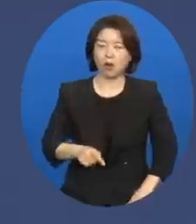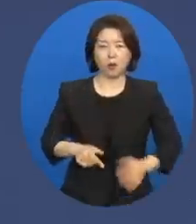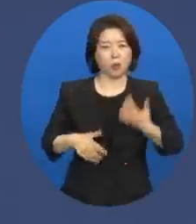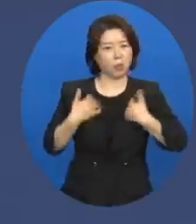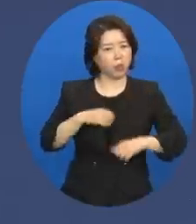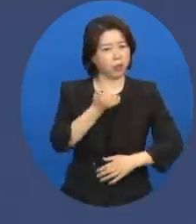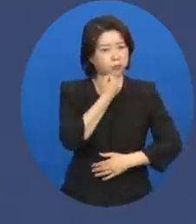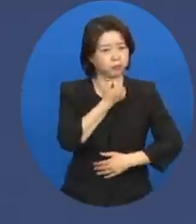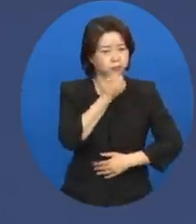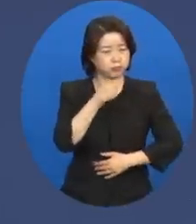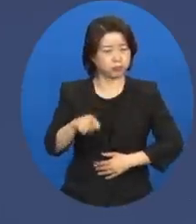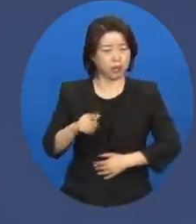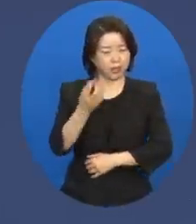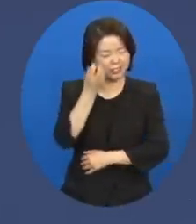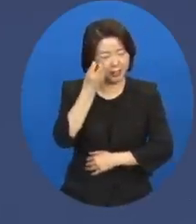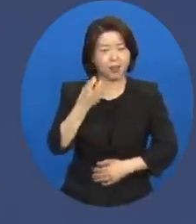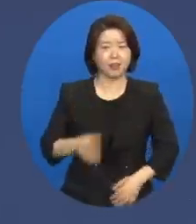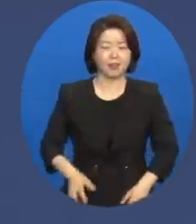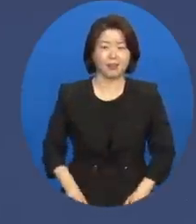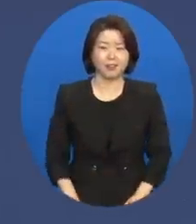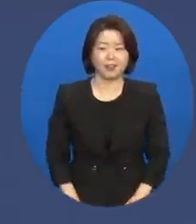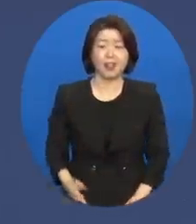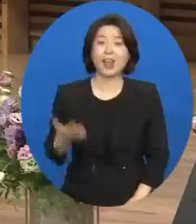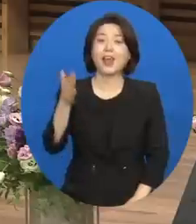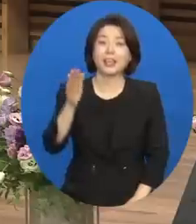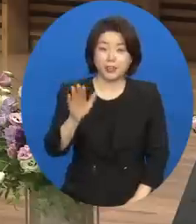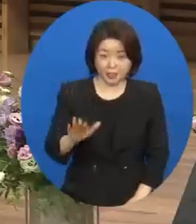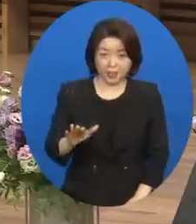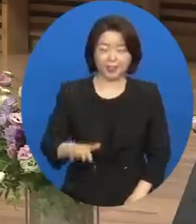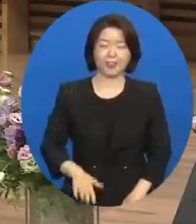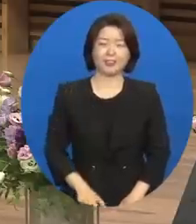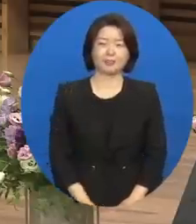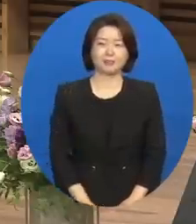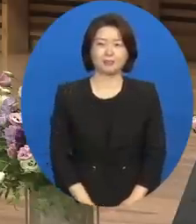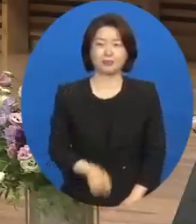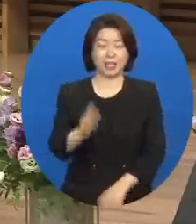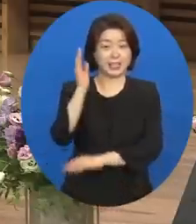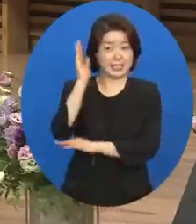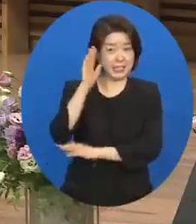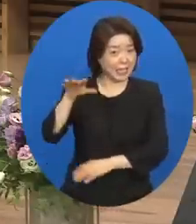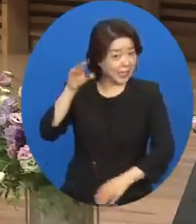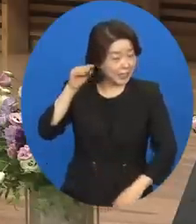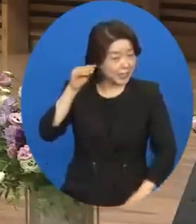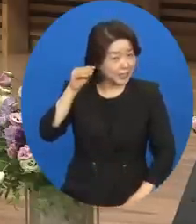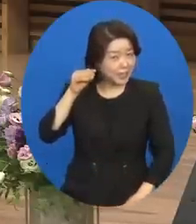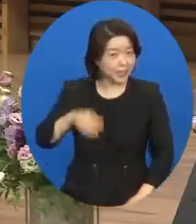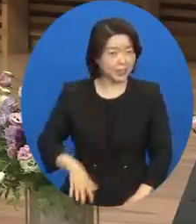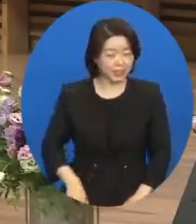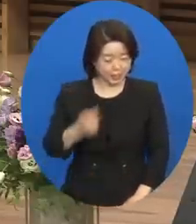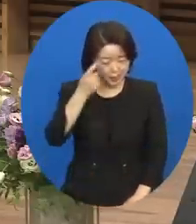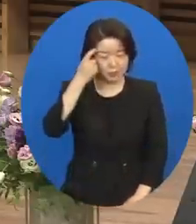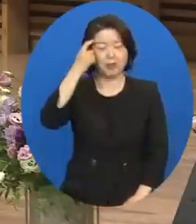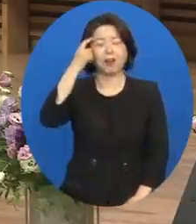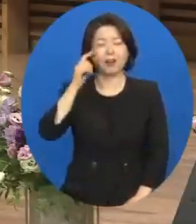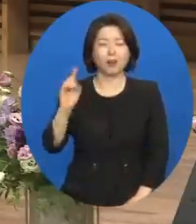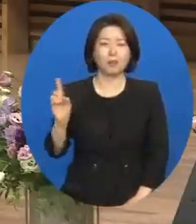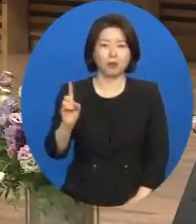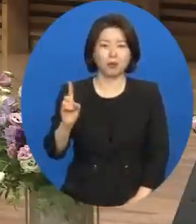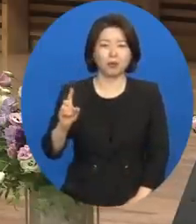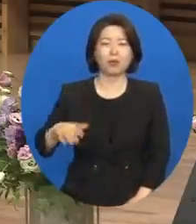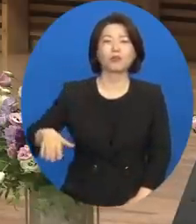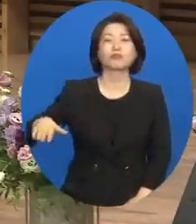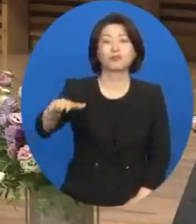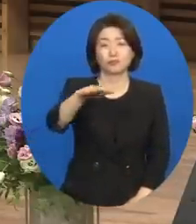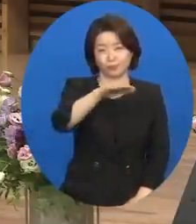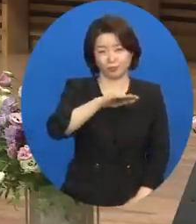재미있고도 아이러니한 일입니다. 그런데 이야기를 들으면서 생각이 나는 게 우리